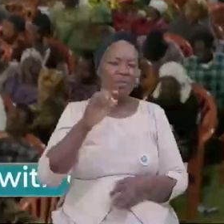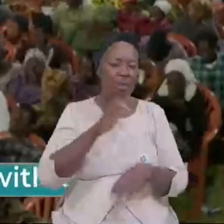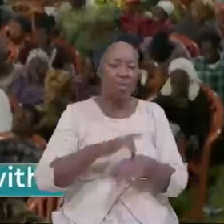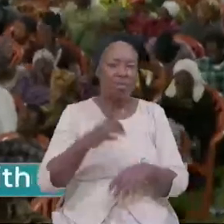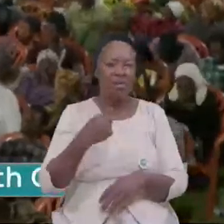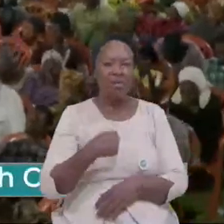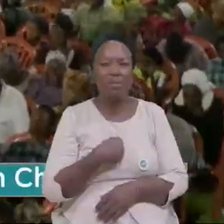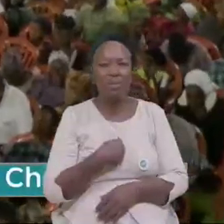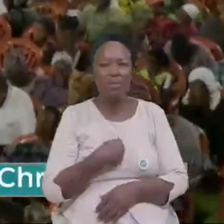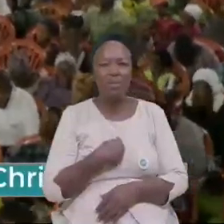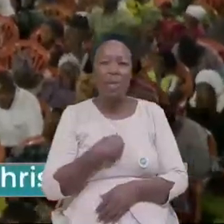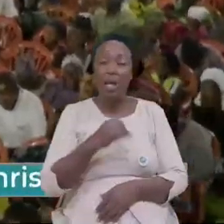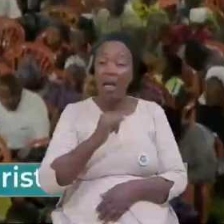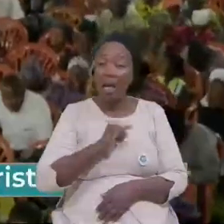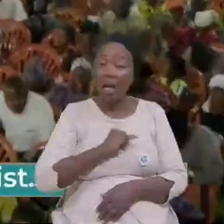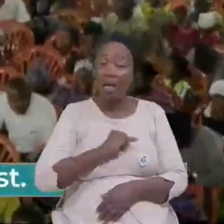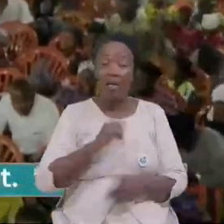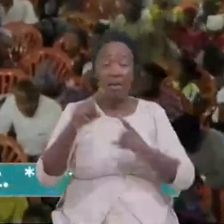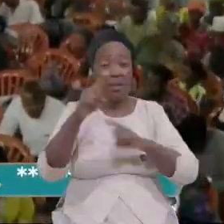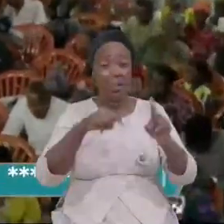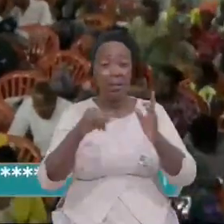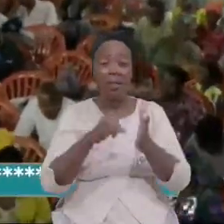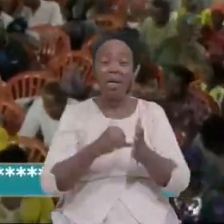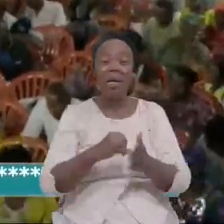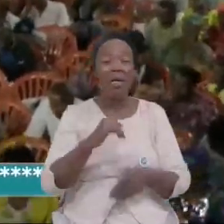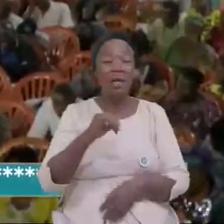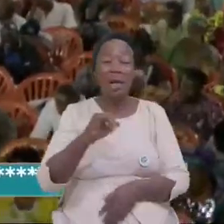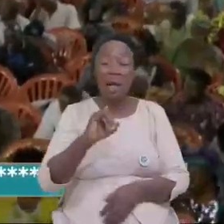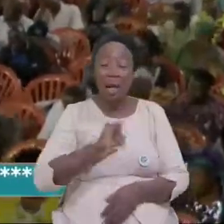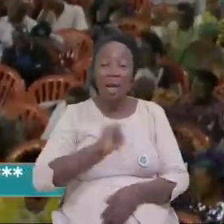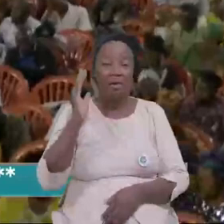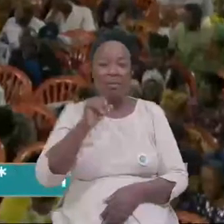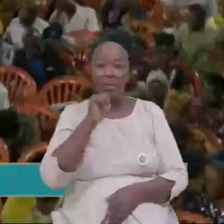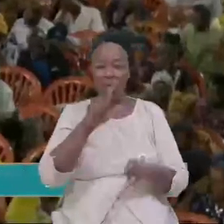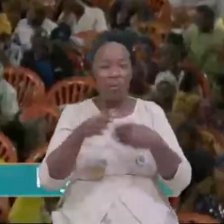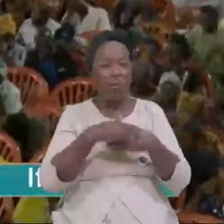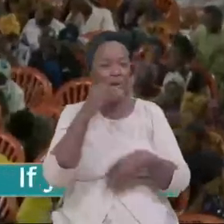écrire, veillez à ce qu'ils remplissent toutes